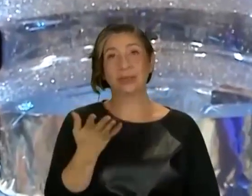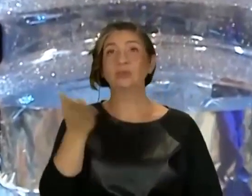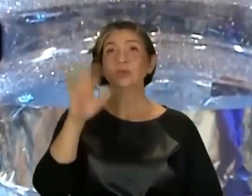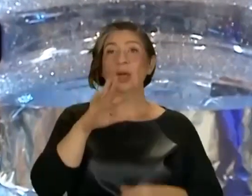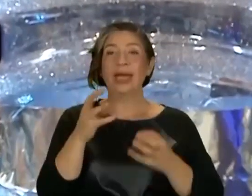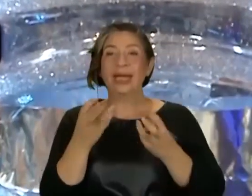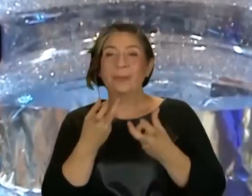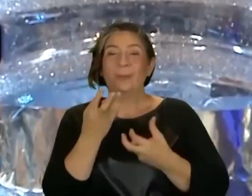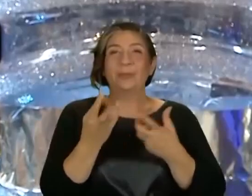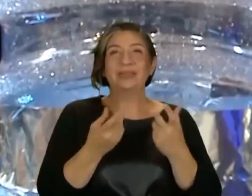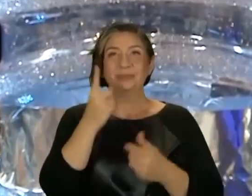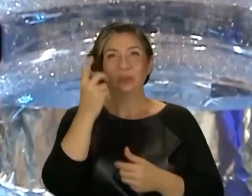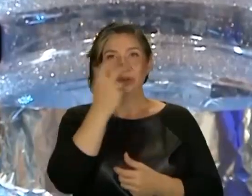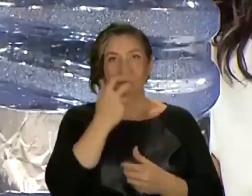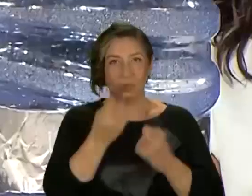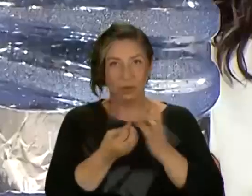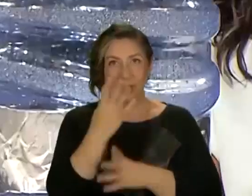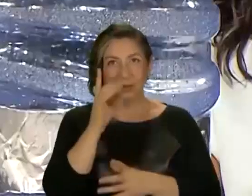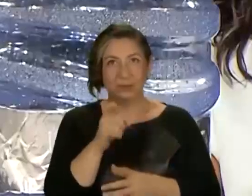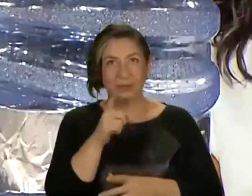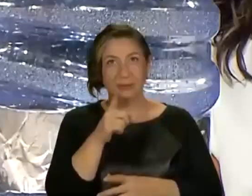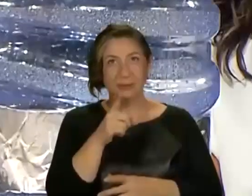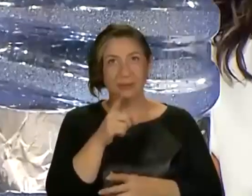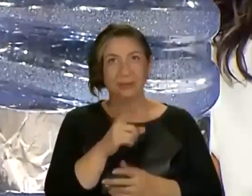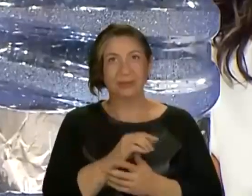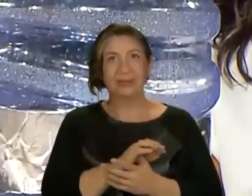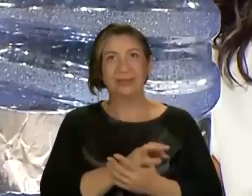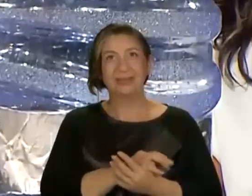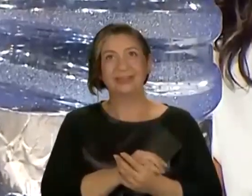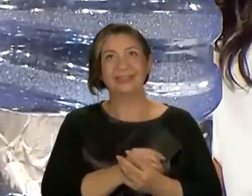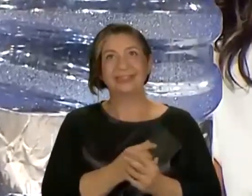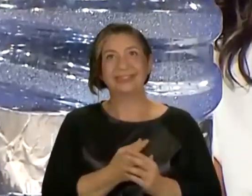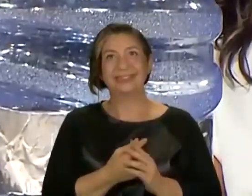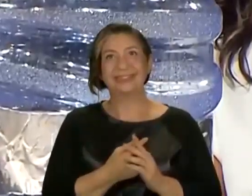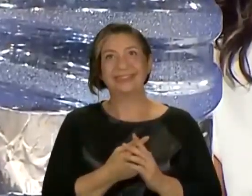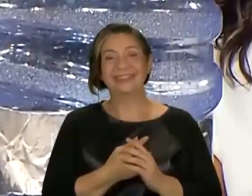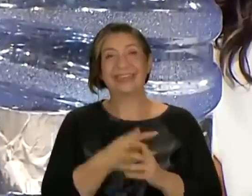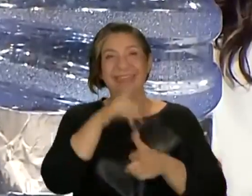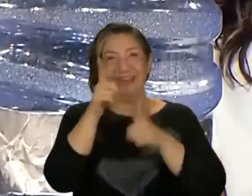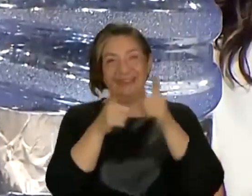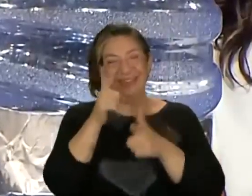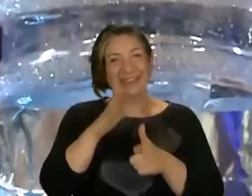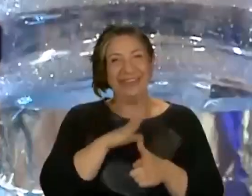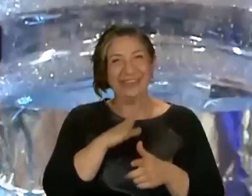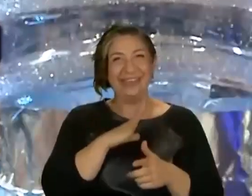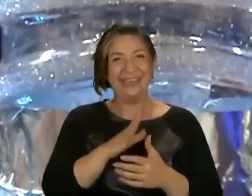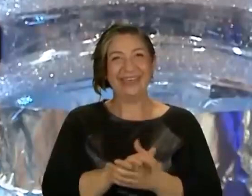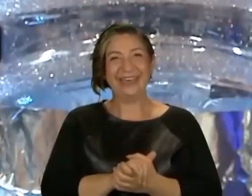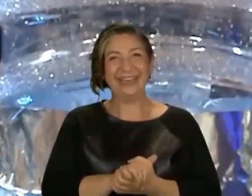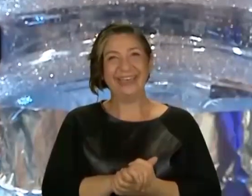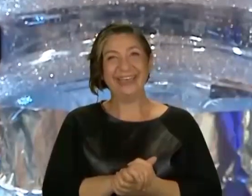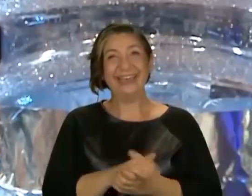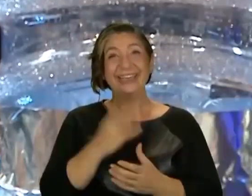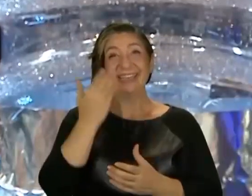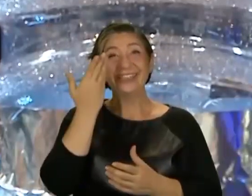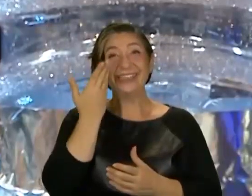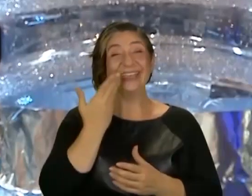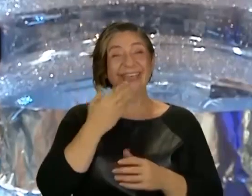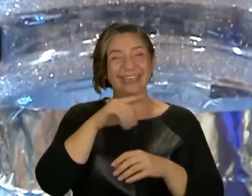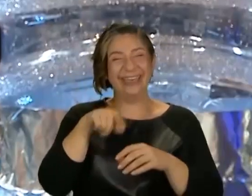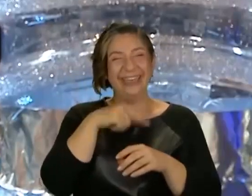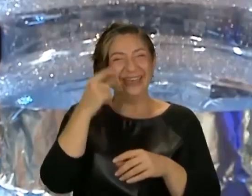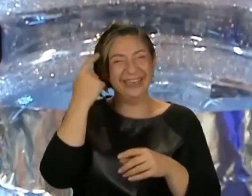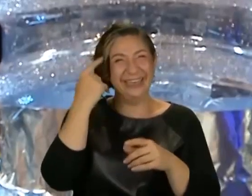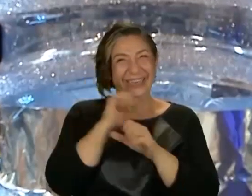Sonra kıpırtı diye bir şey mi çıkardın? Evet. Klibi de var. Var. seyrettiğimiz